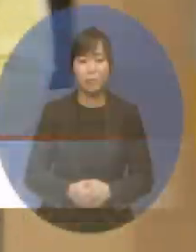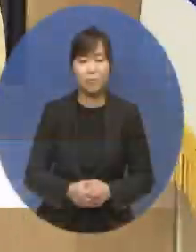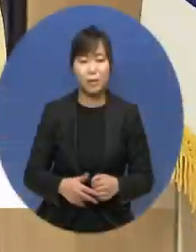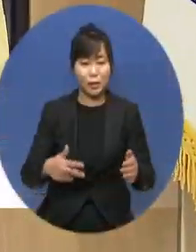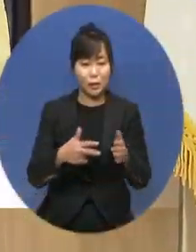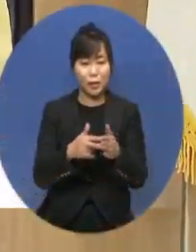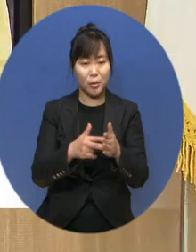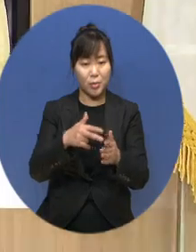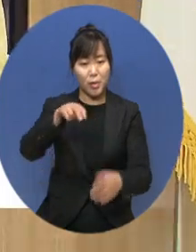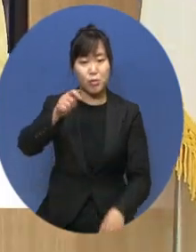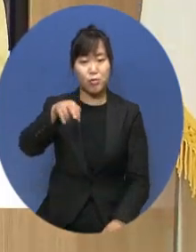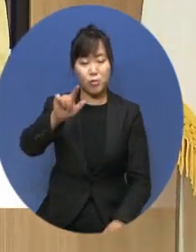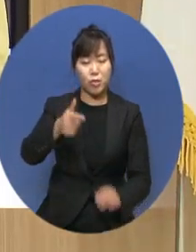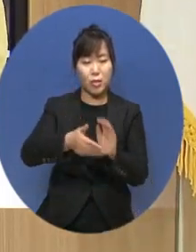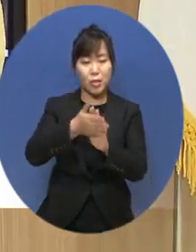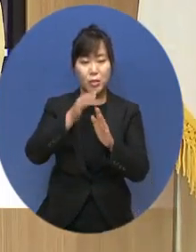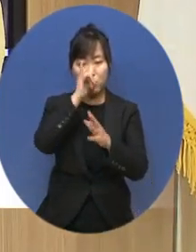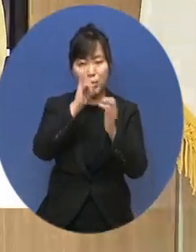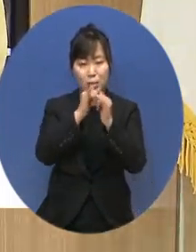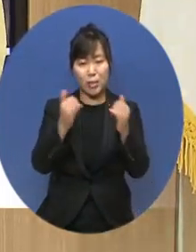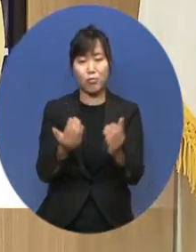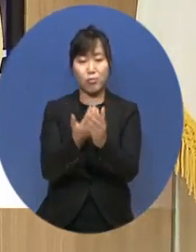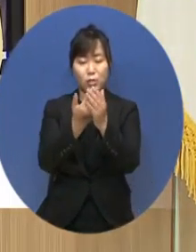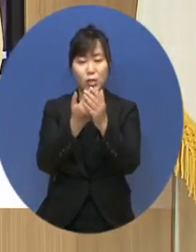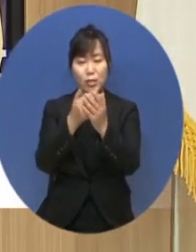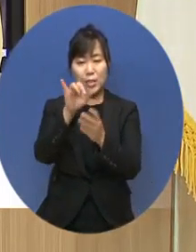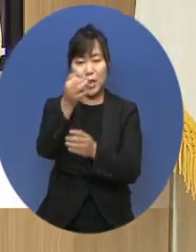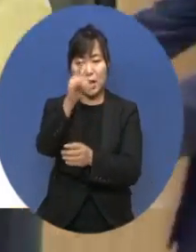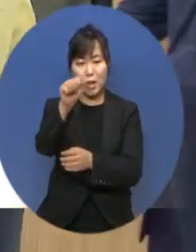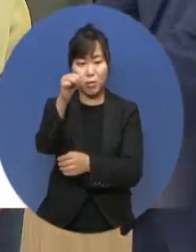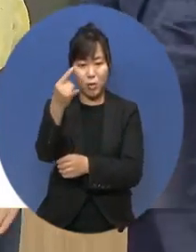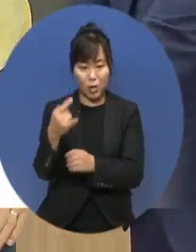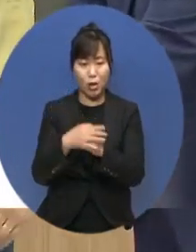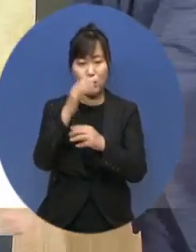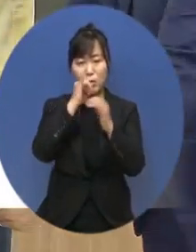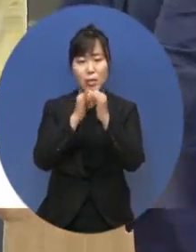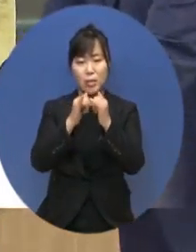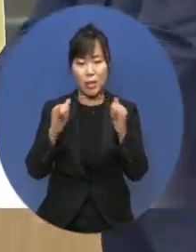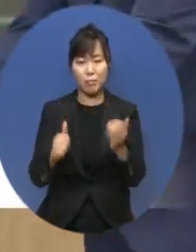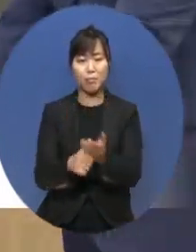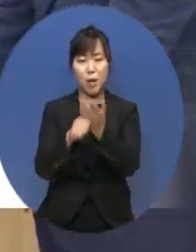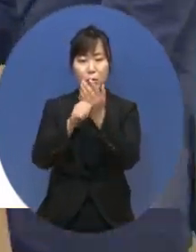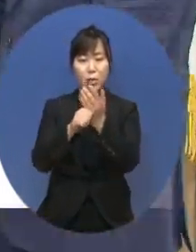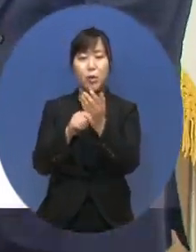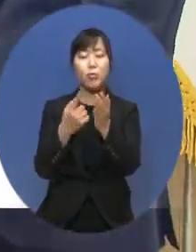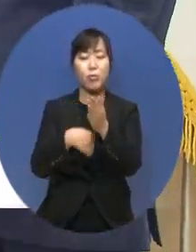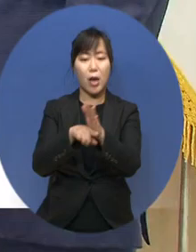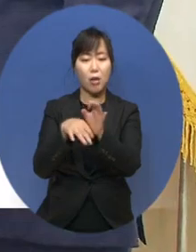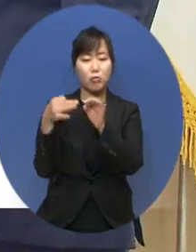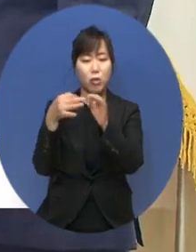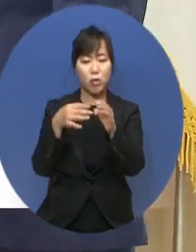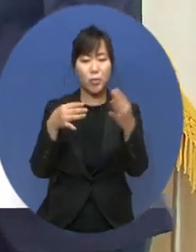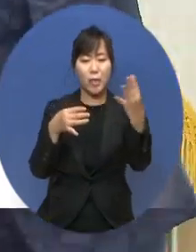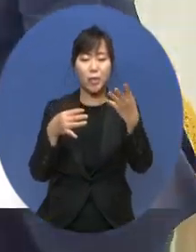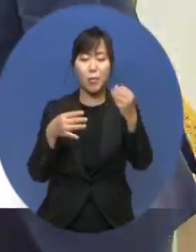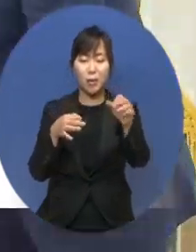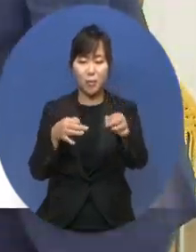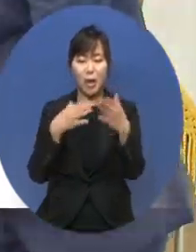재단법인 순천시 인재육성장학회가 지역 인재 양성을 위한 후원금 4천만 원을